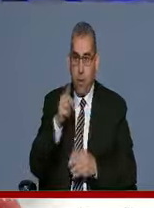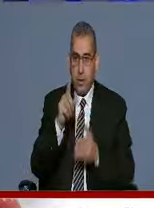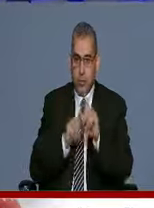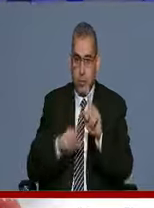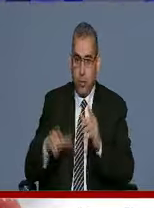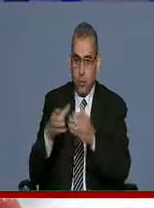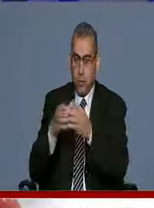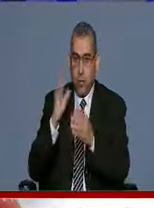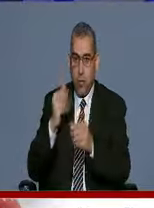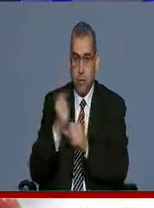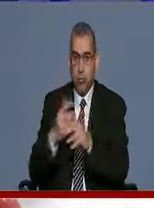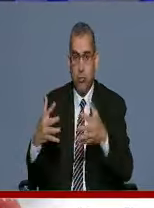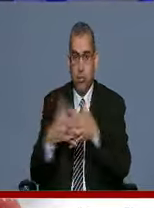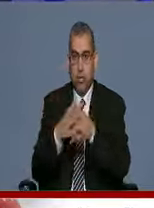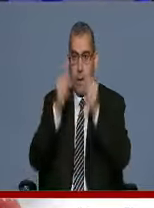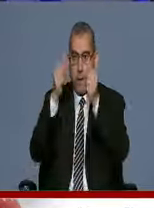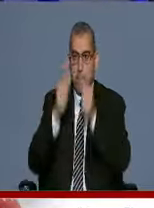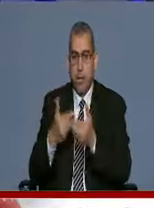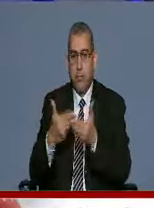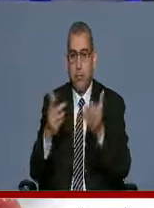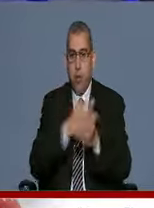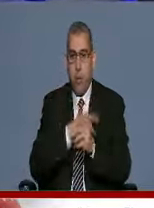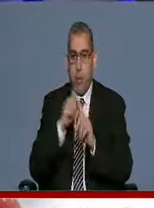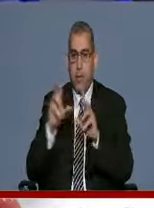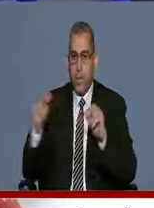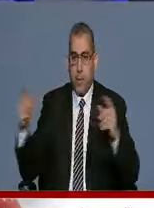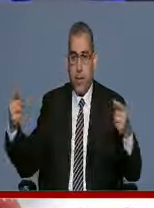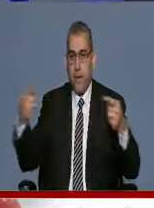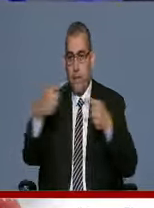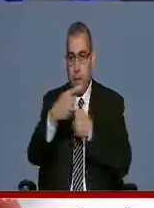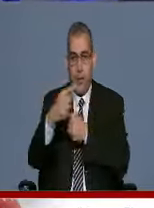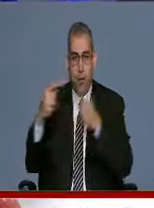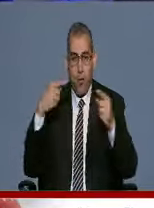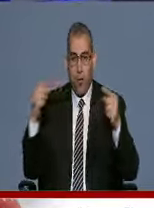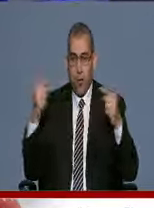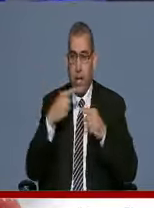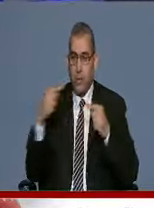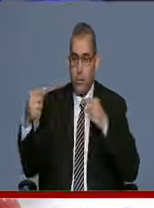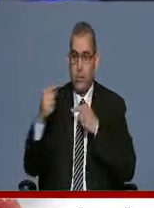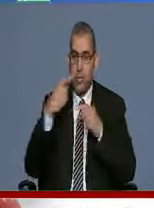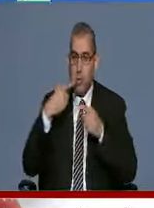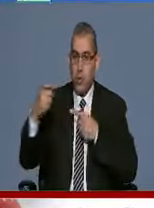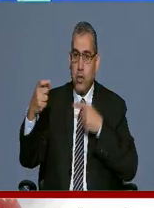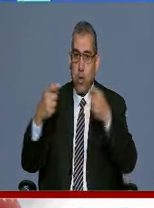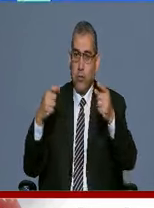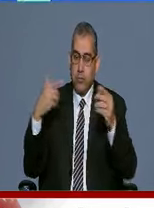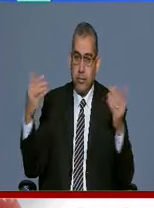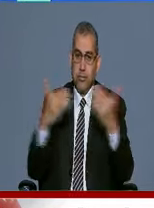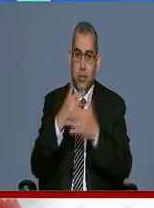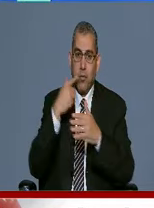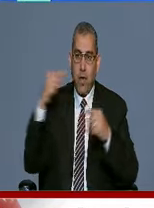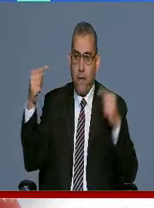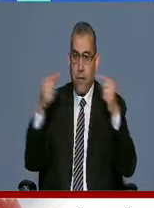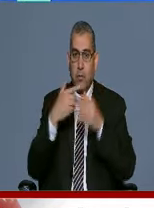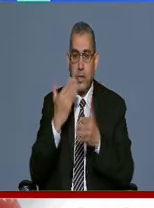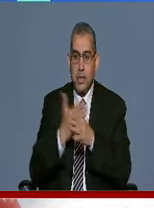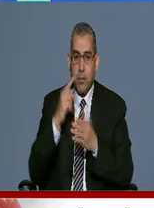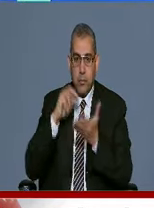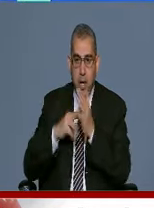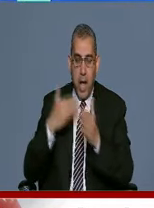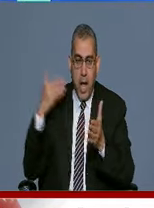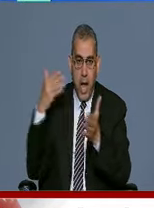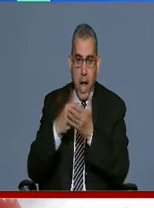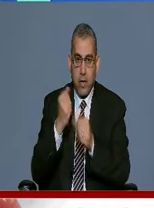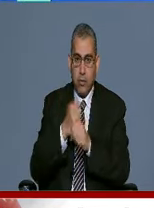من مشاركه بياناتها مع الجهات المعنيه سواء داخل الوزاره الواحده فندم او مع الوزارات المختلفه للوقوف على المؤشرات السلبيه